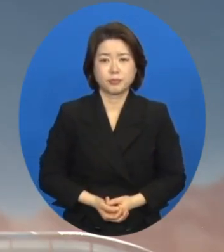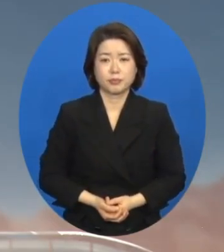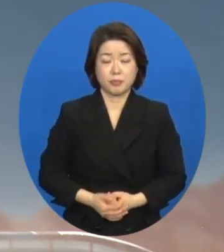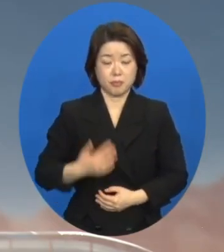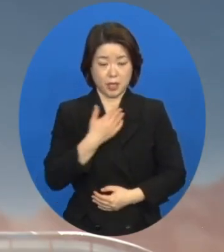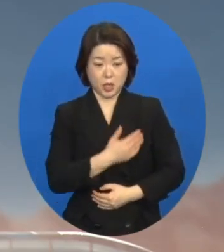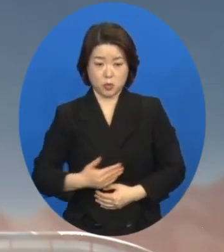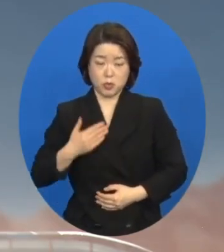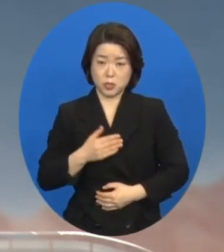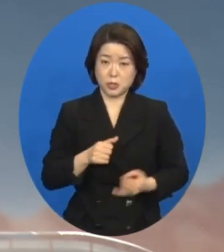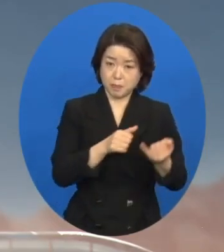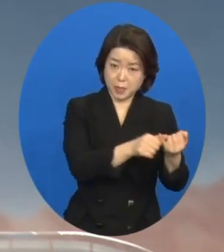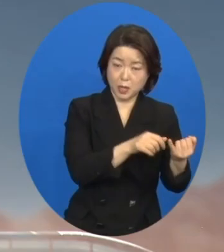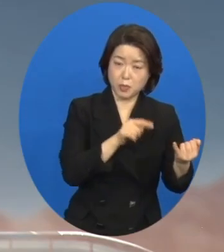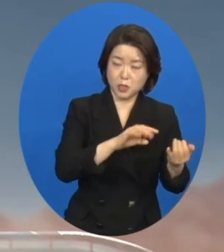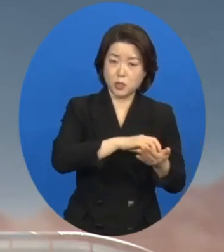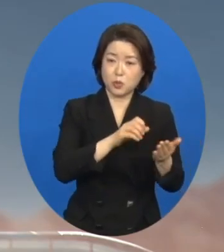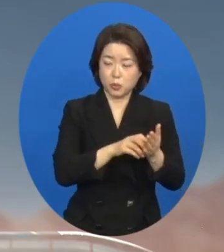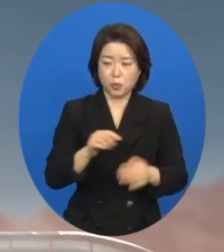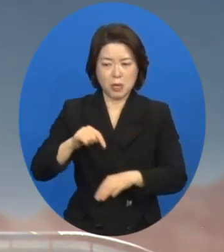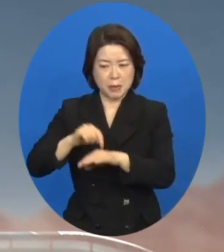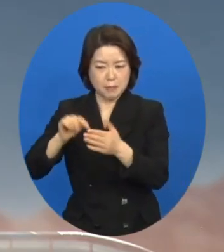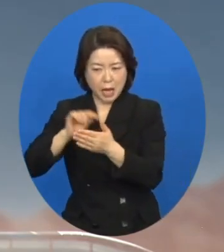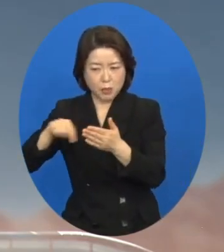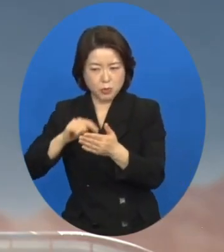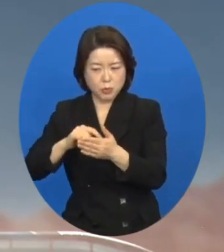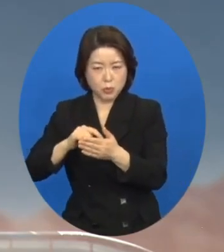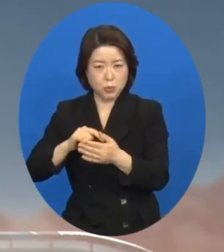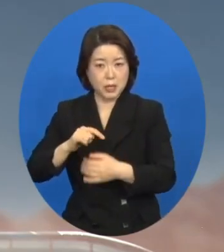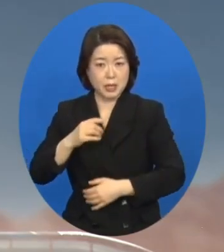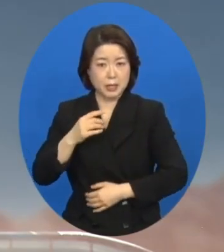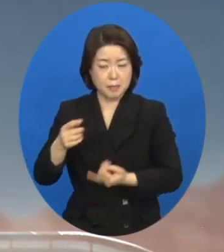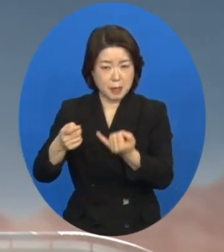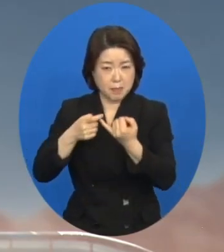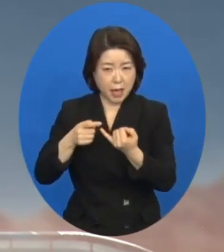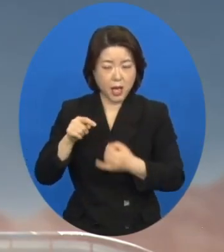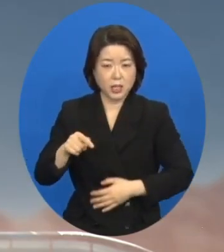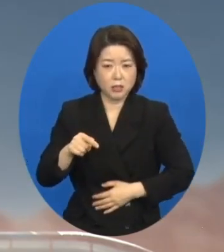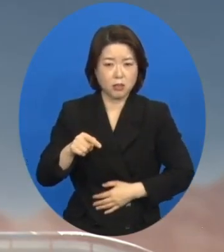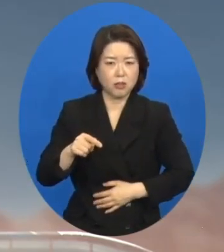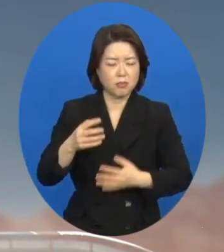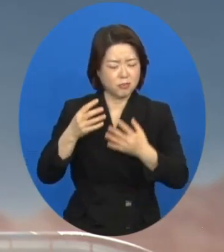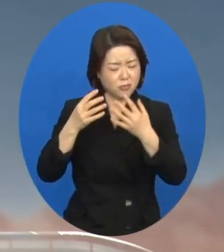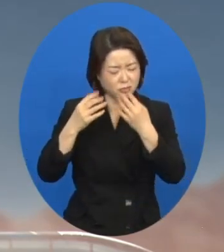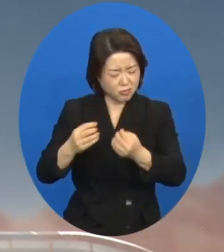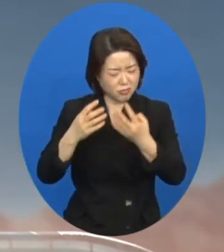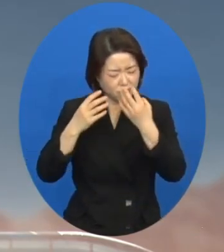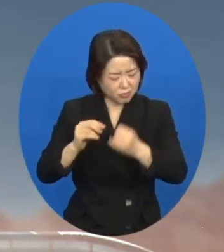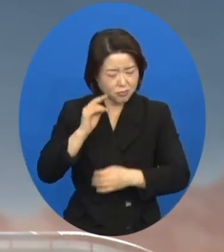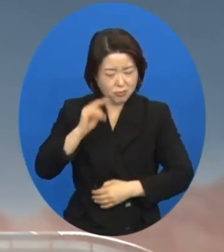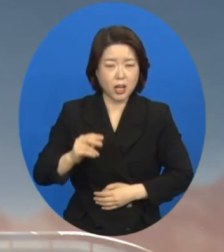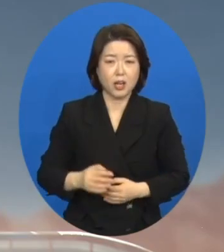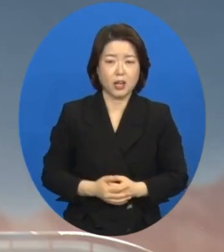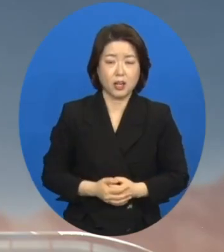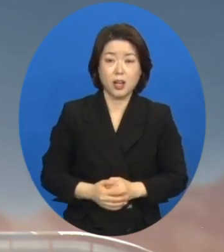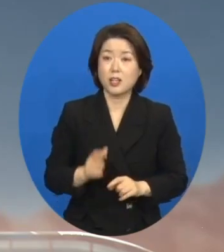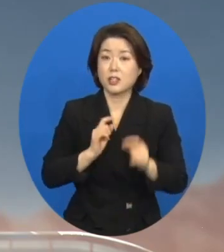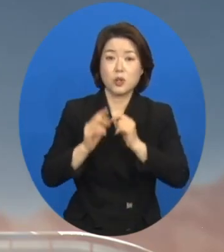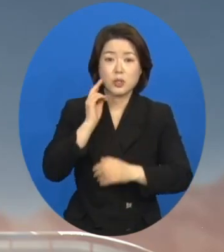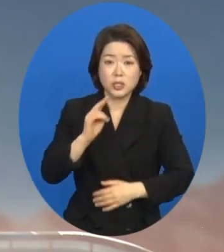육체적 가늠이 이 정도라면요, 이런 마음의 가늠, 영적인 가늠, 뭐 이런 말할 수도 없는 거예요. 더 심각한